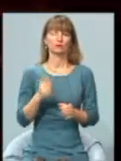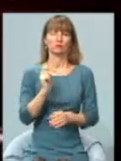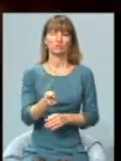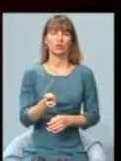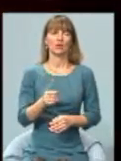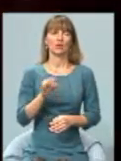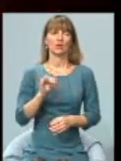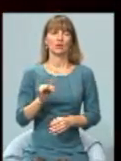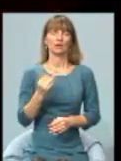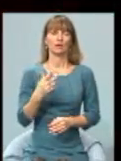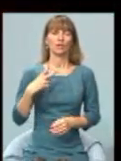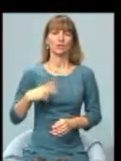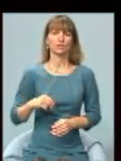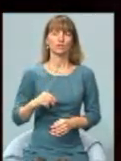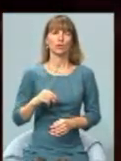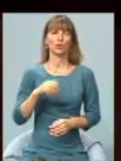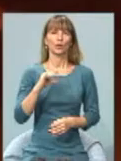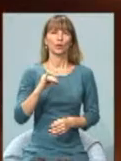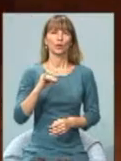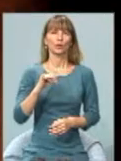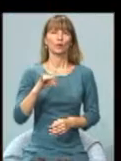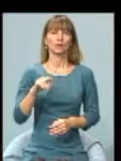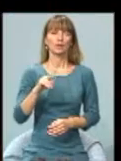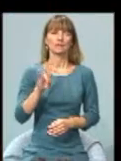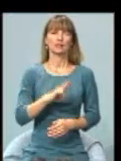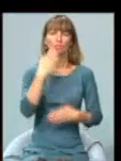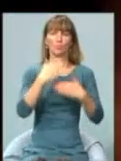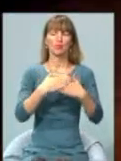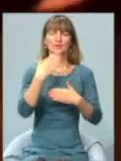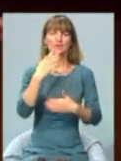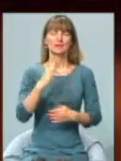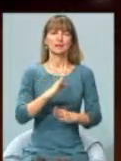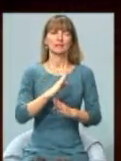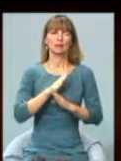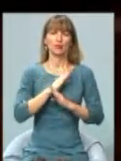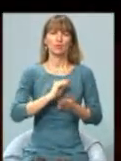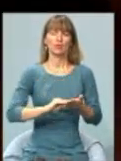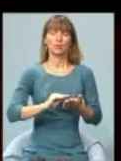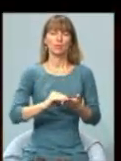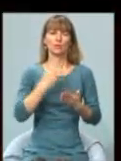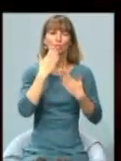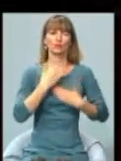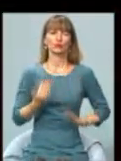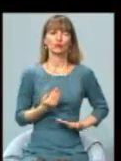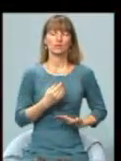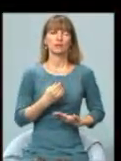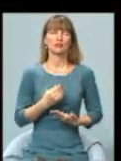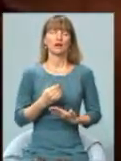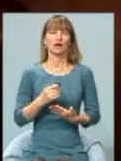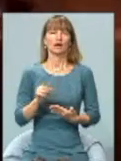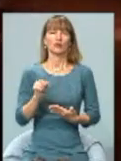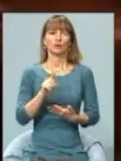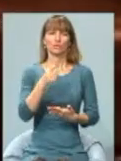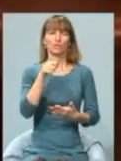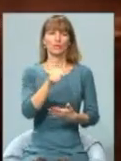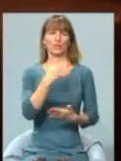наглядача – Юлією, і вони закохалися. Священик перед смертю написав коханій дівчині зізнання в почуттях у листівці і